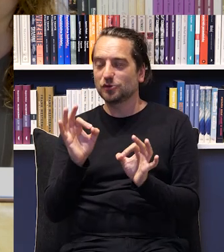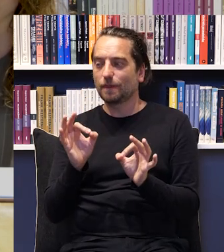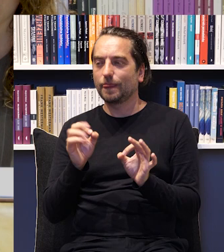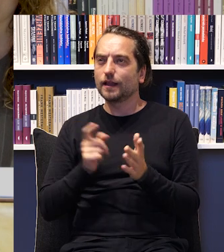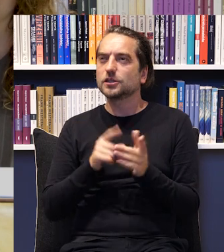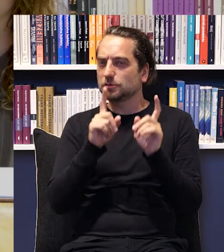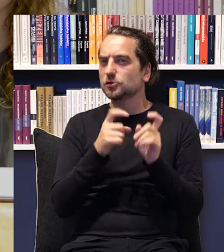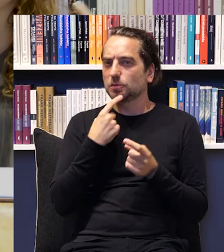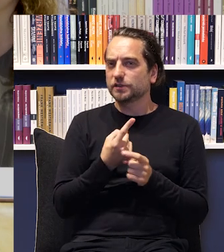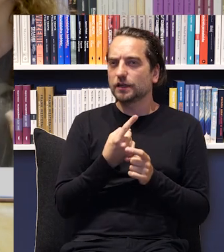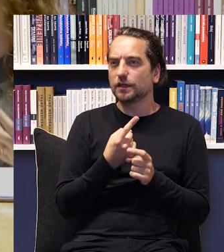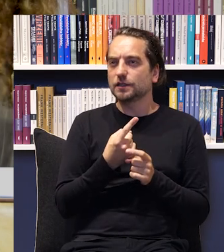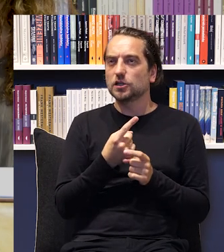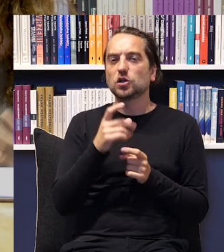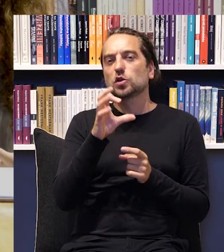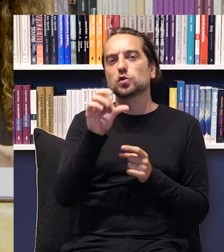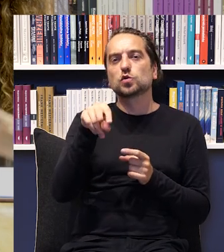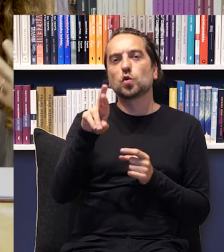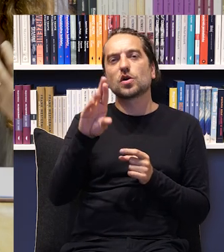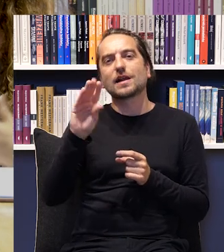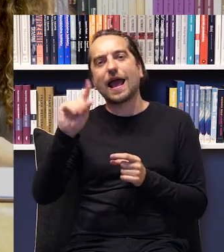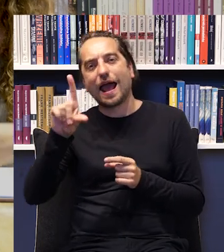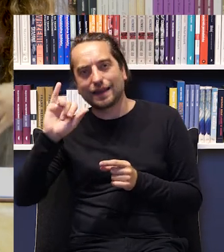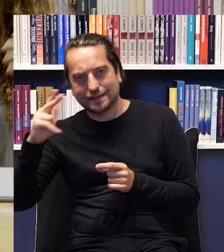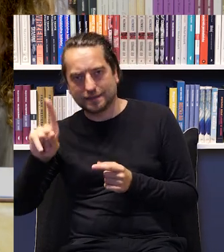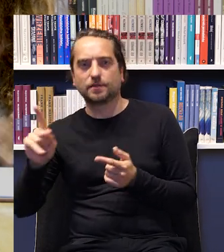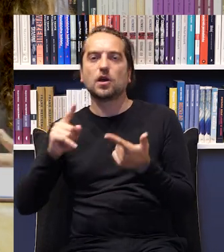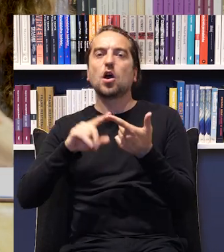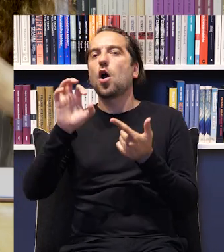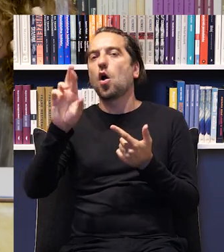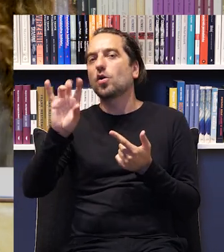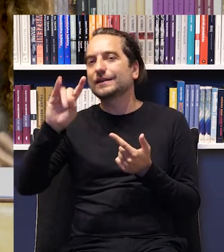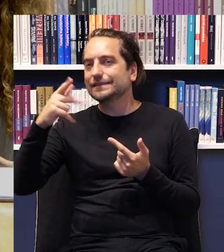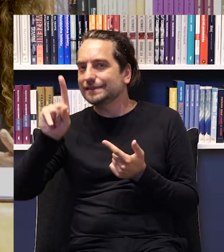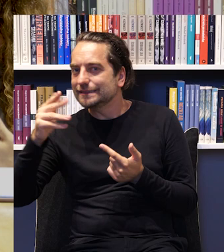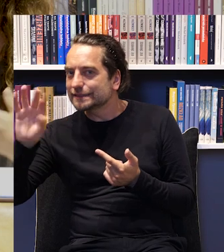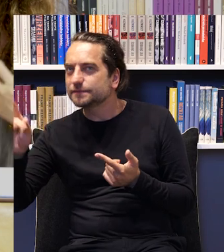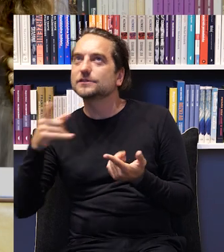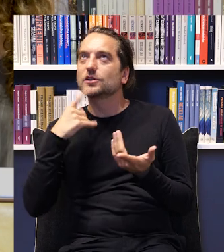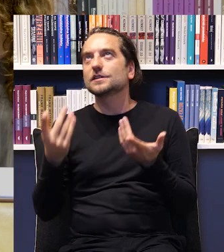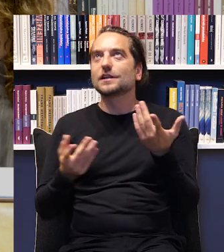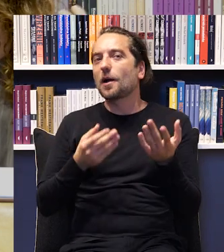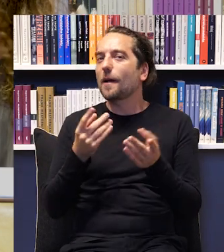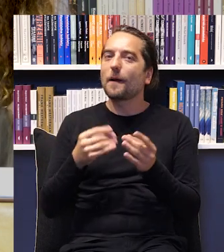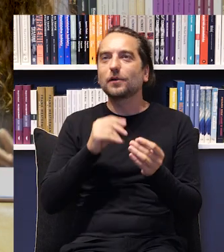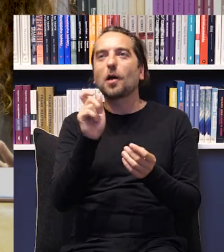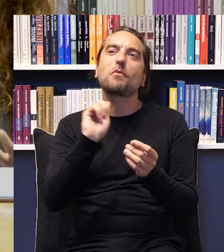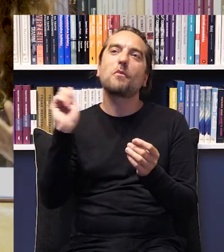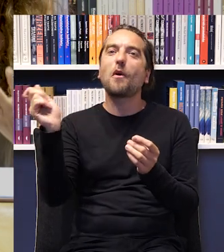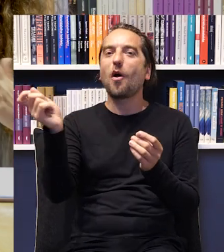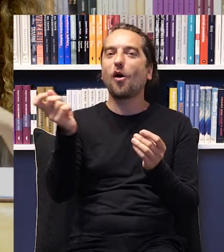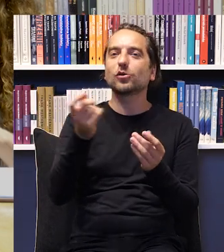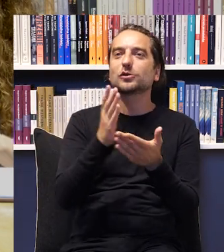na początku wspomniałam surrealizm, oniryzm, bo dla mnie to jest taka deliryczna podróż, taka trochę właśnie